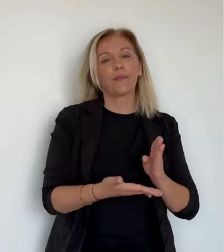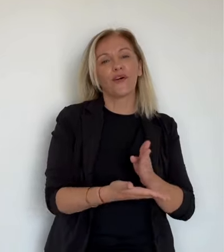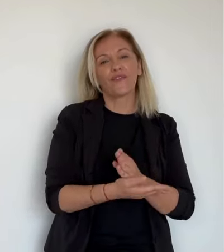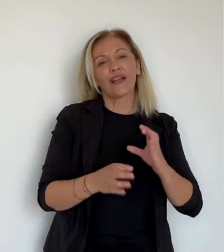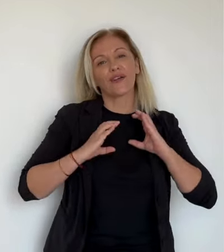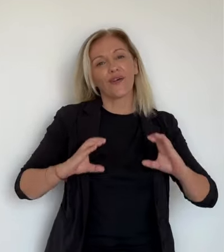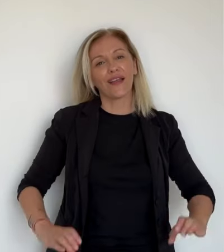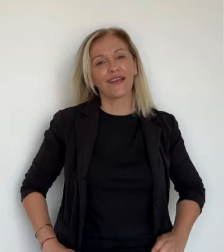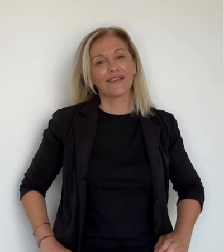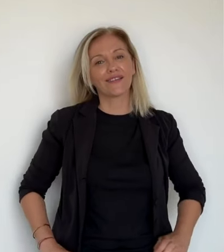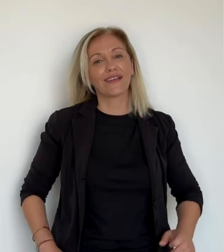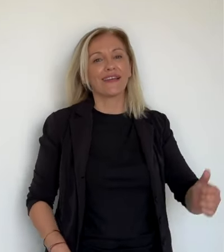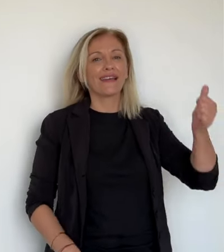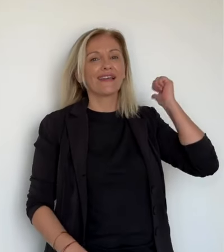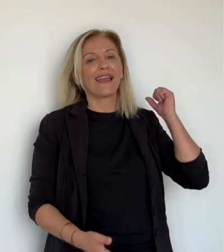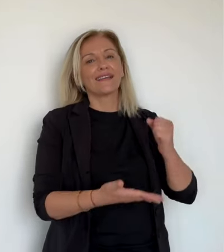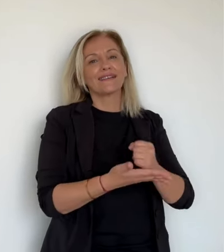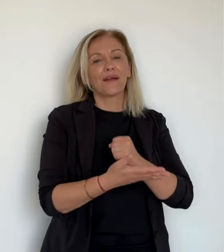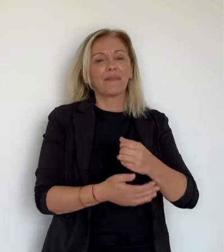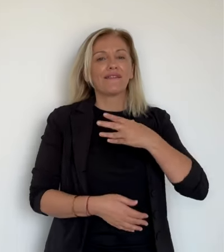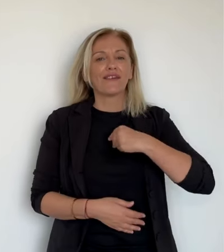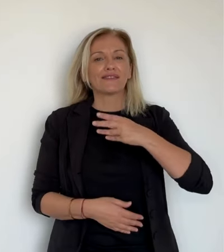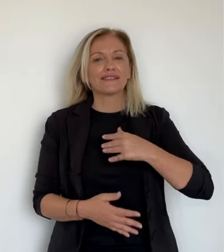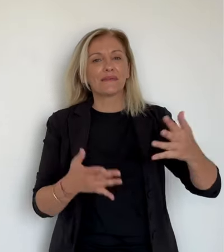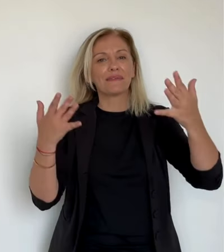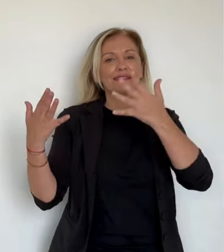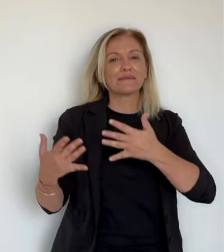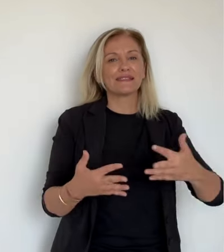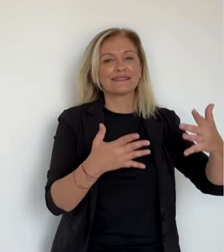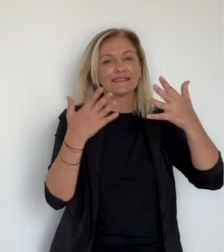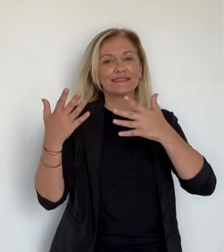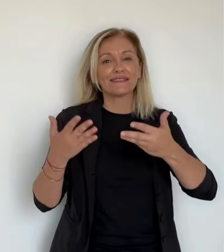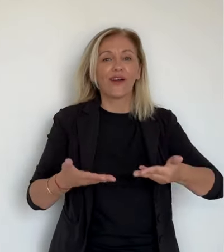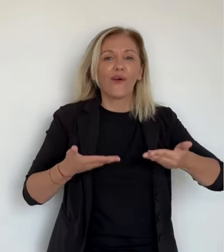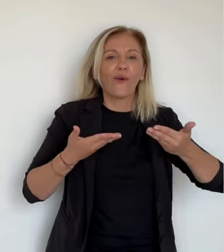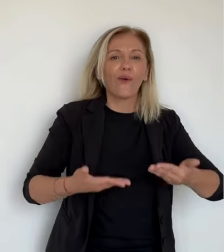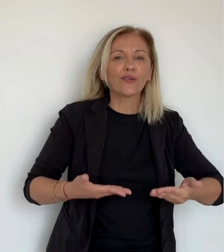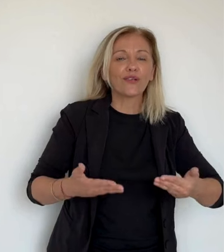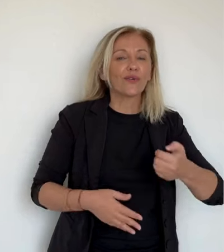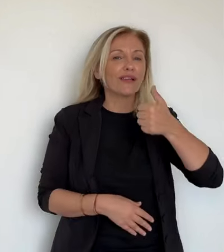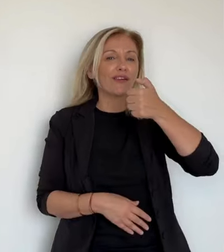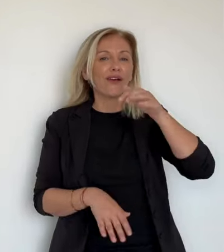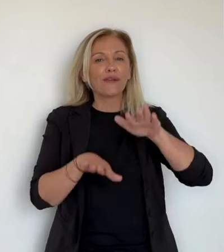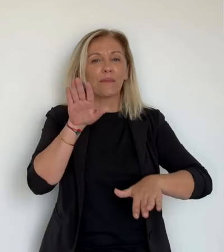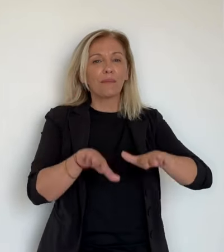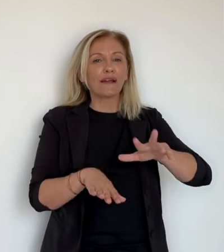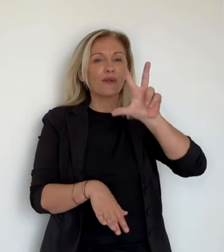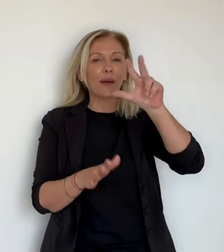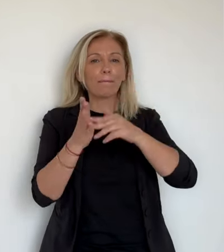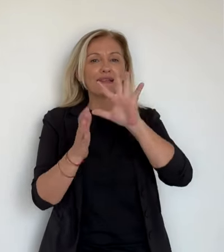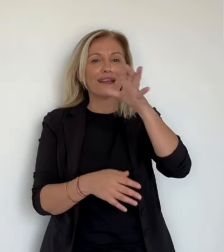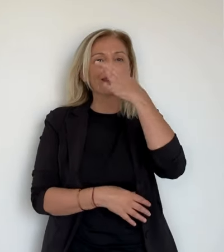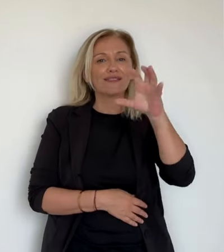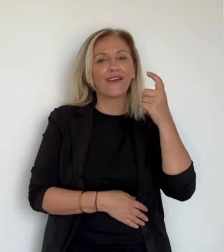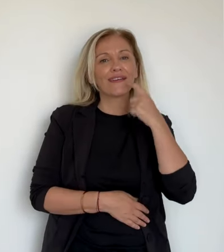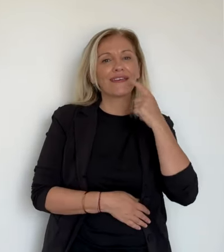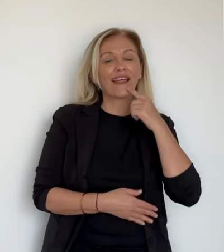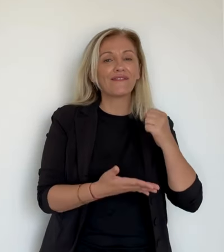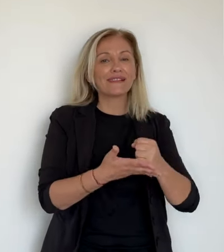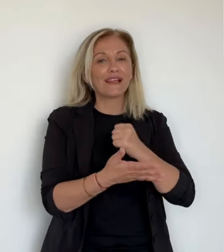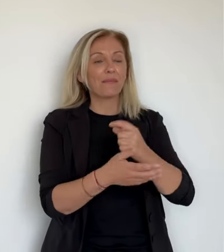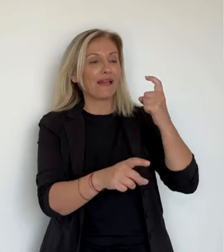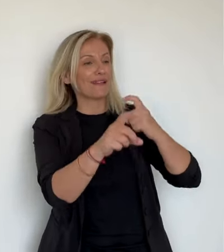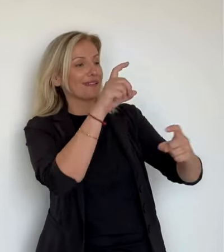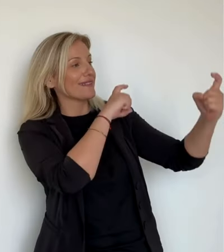Le brevet des collèges. Après les épreuves de français et de maths hier, aujourd'hui, les près de 3500 élèves de 3e de Corse ont planché